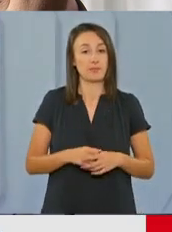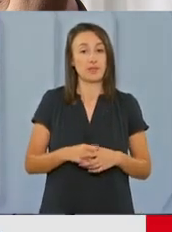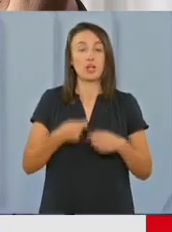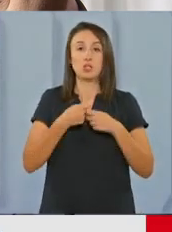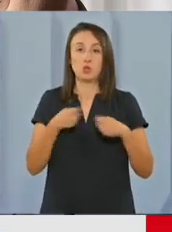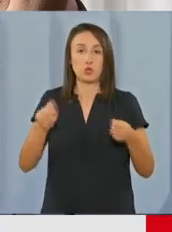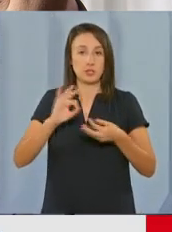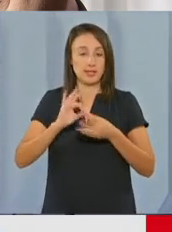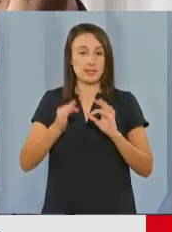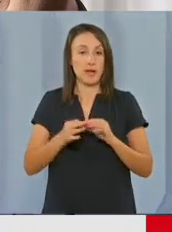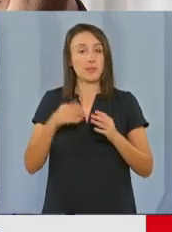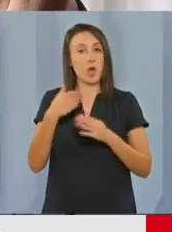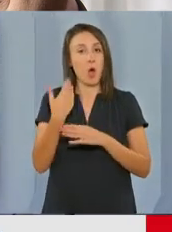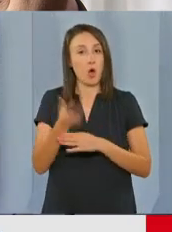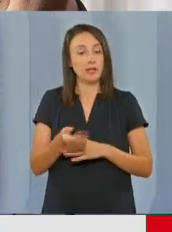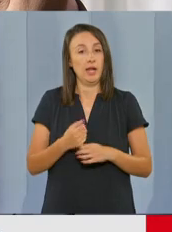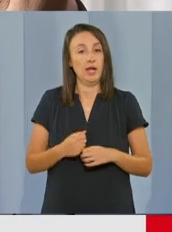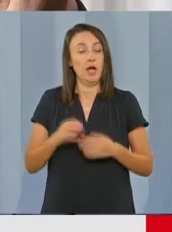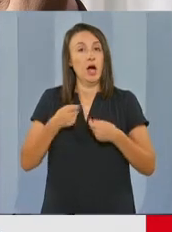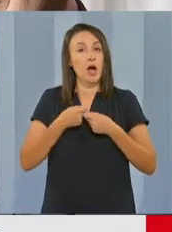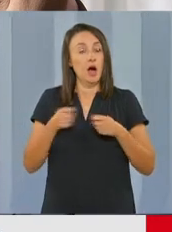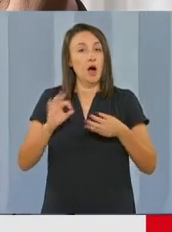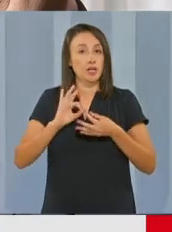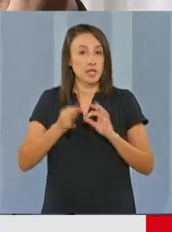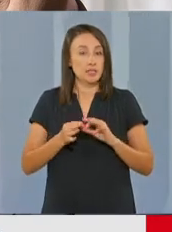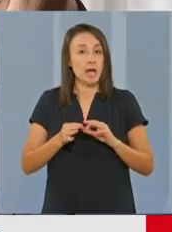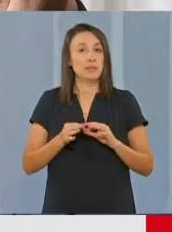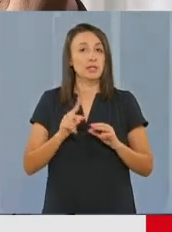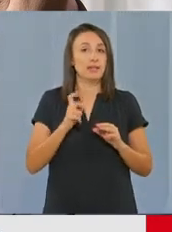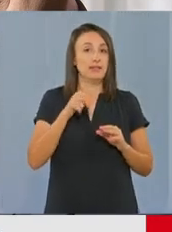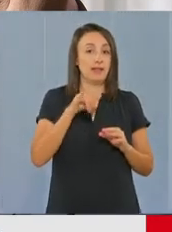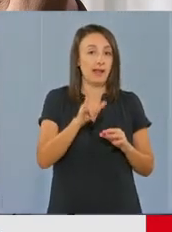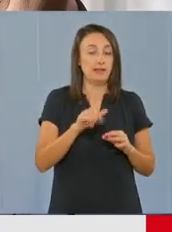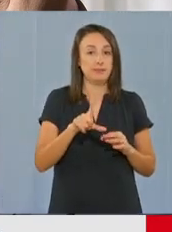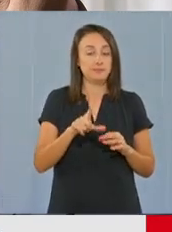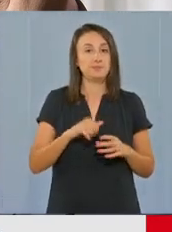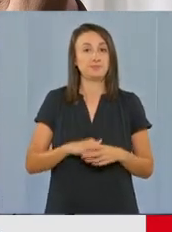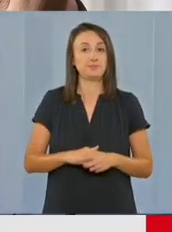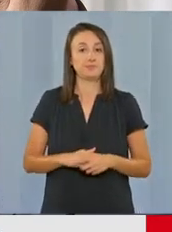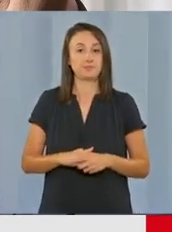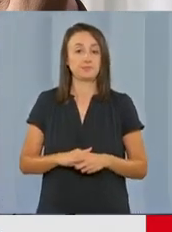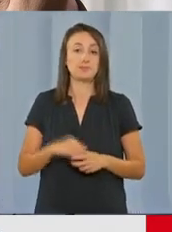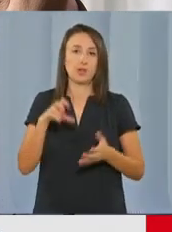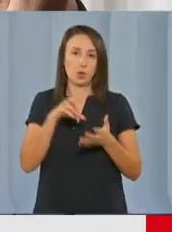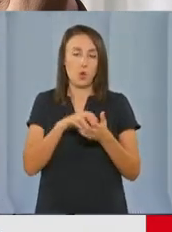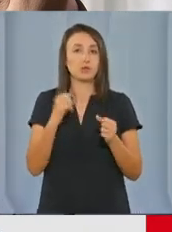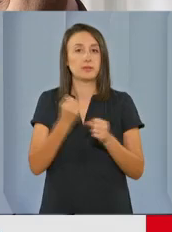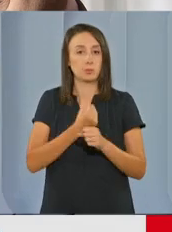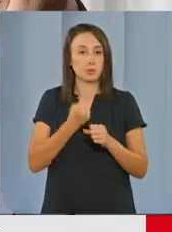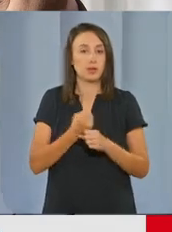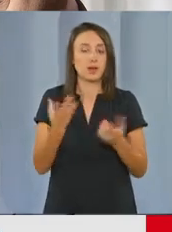înseamnă zona hotelieră, în zona de retail, în zona de joburi care